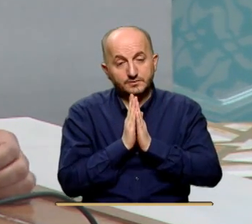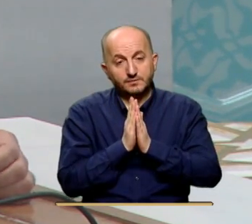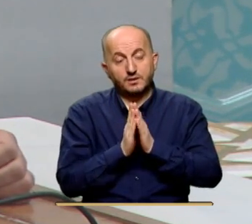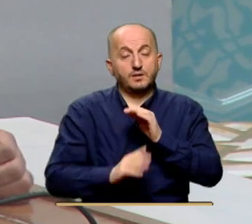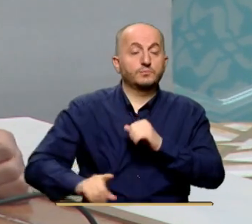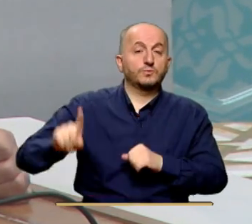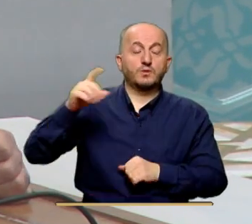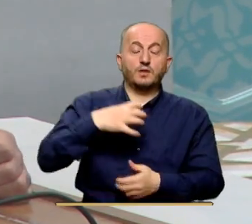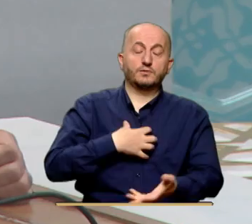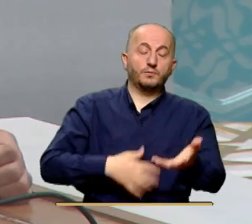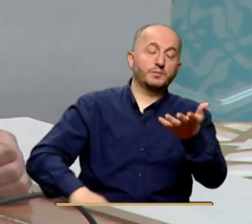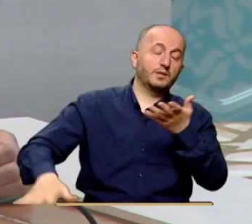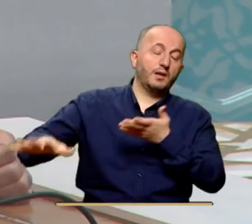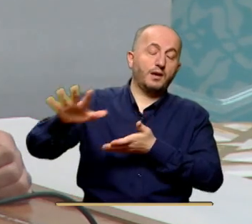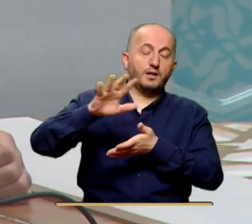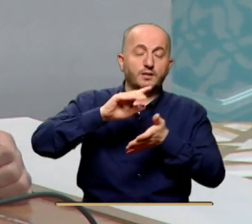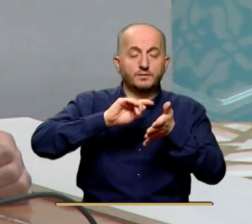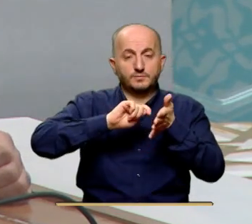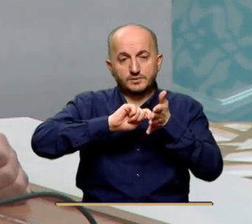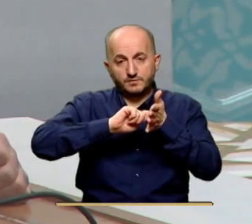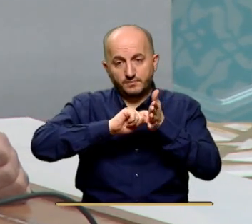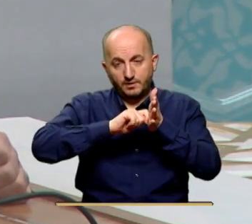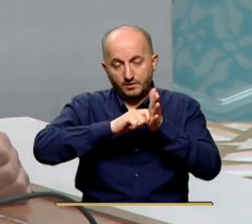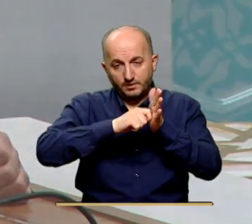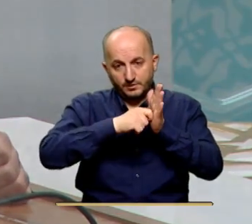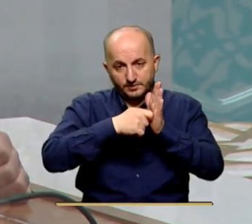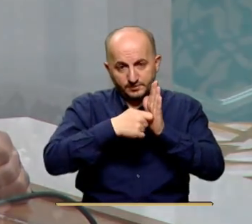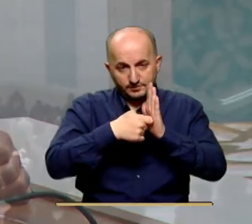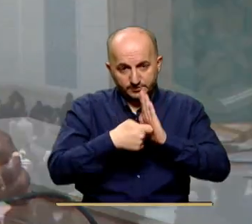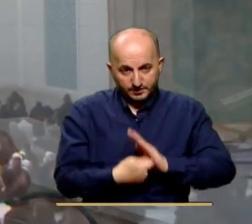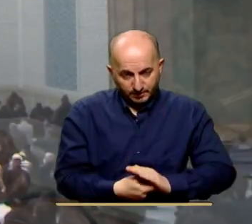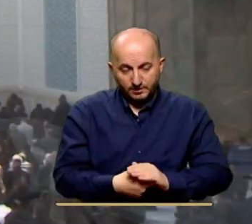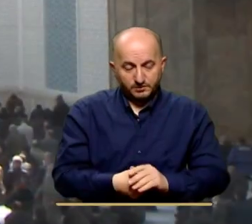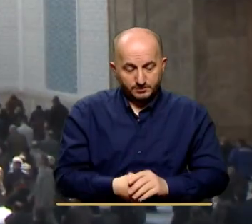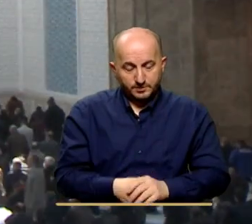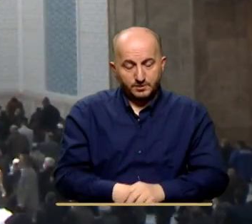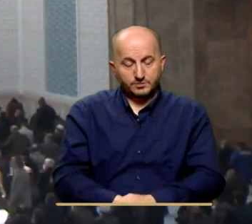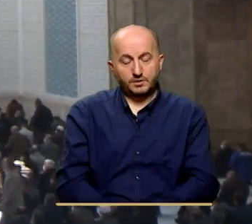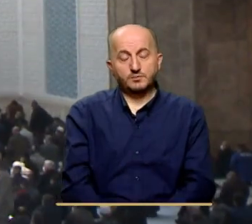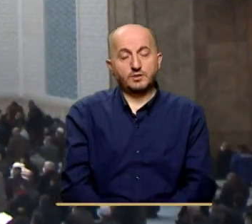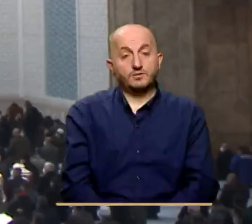Velhamdülillahi Rabbil alemin. El-Fatiha.